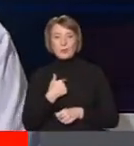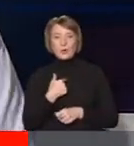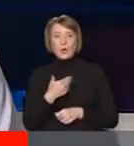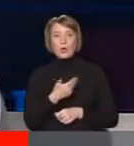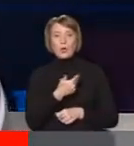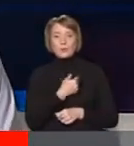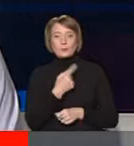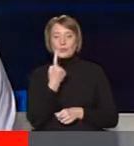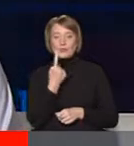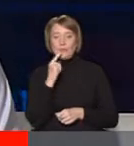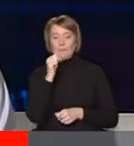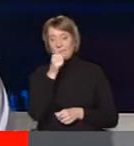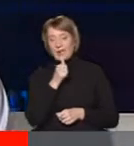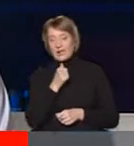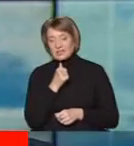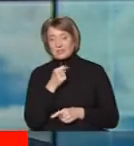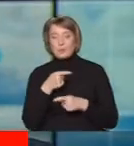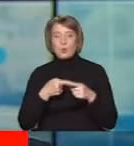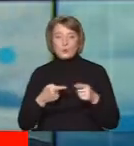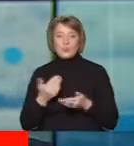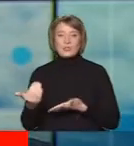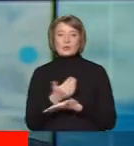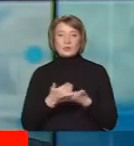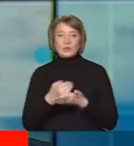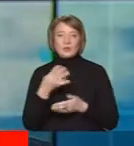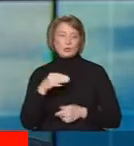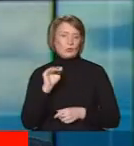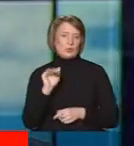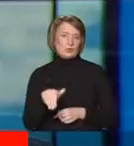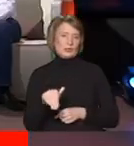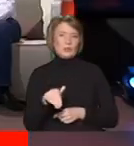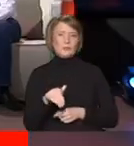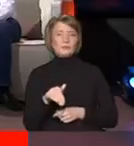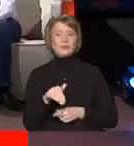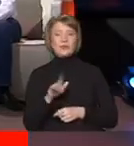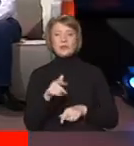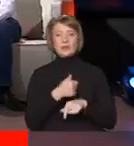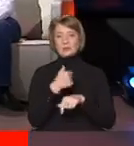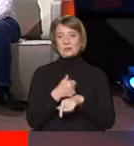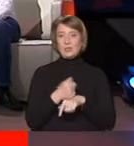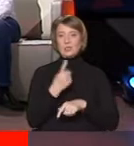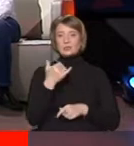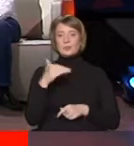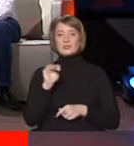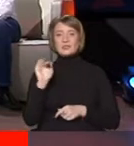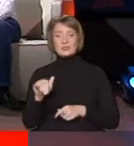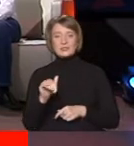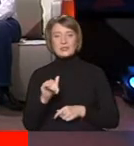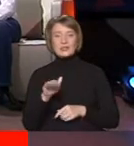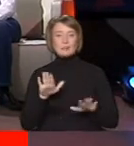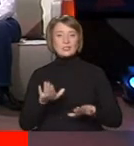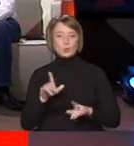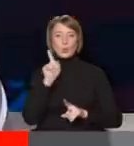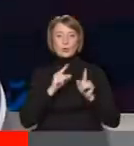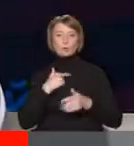змогли зібрати якраз, де застави потрібно 940 тисяч, 470 тисяч на міського голову, 470 тисяч на міську раду, так? Нам